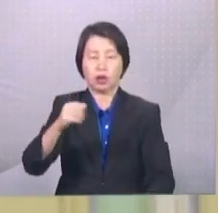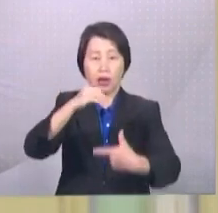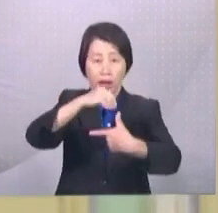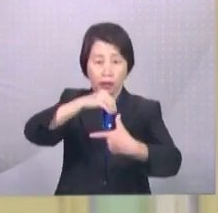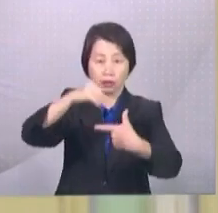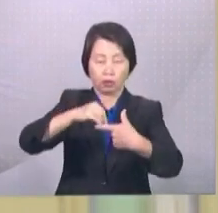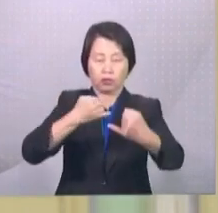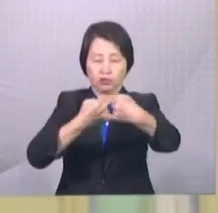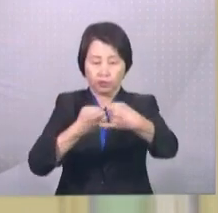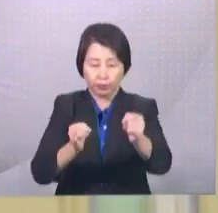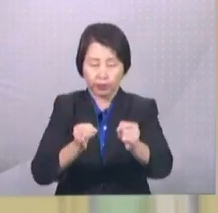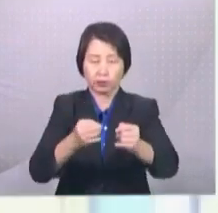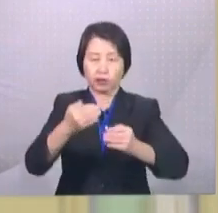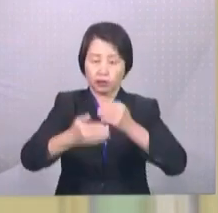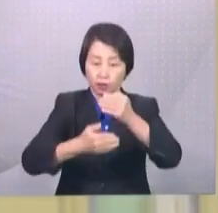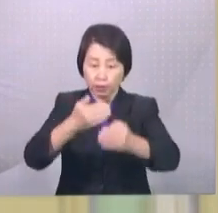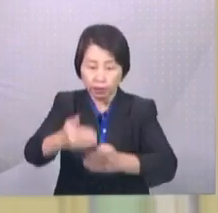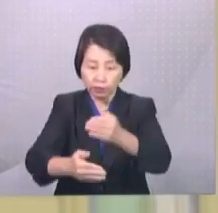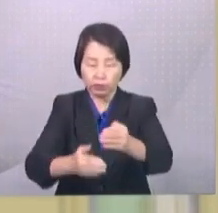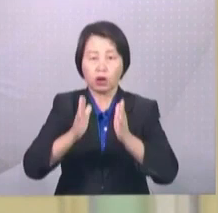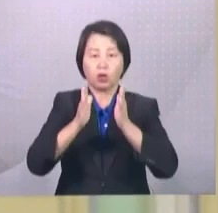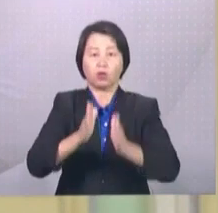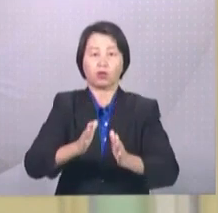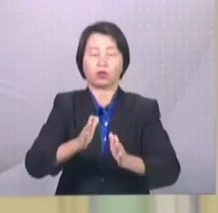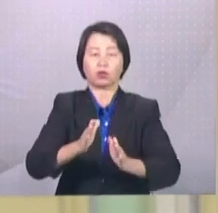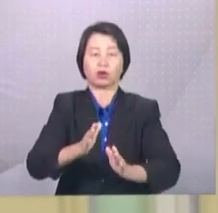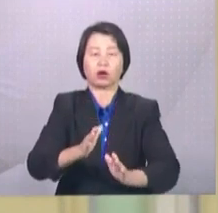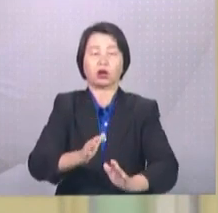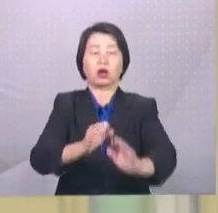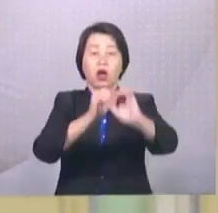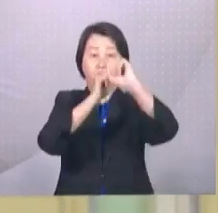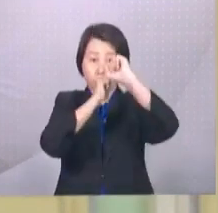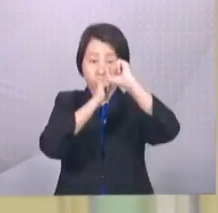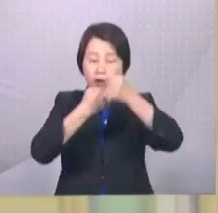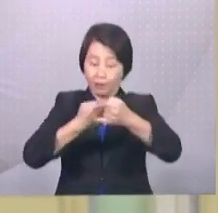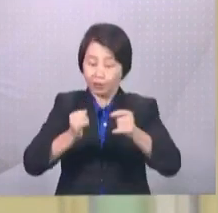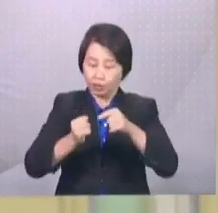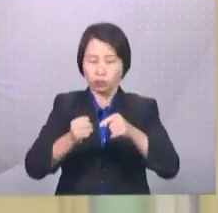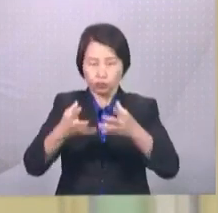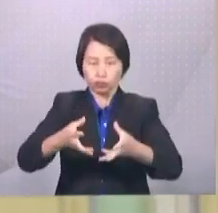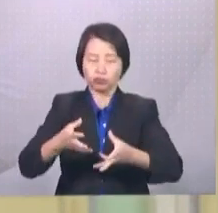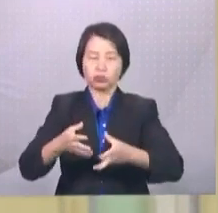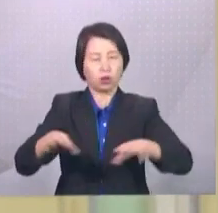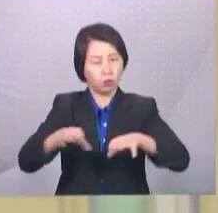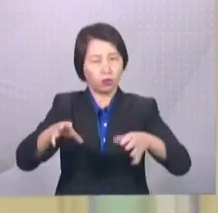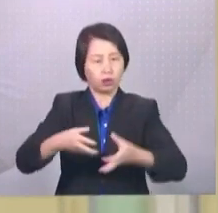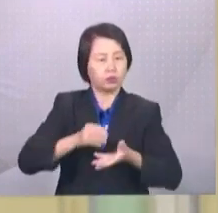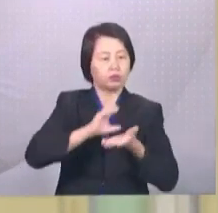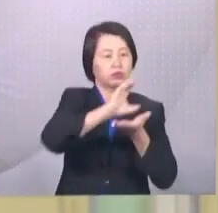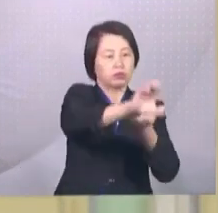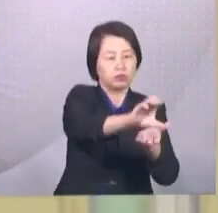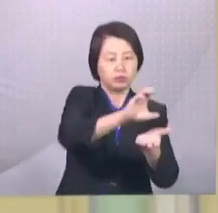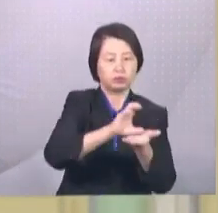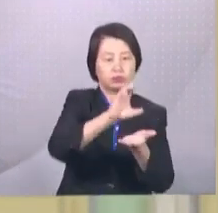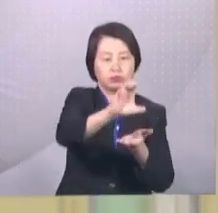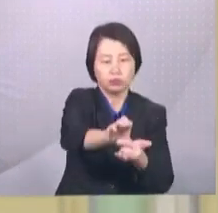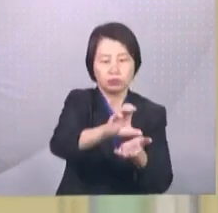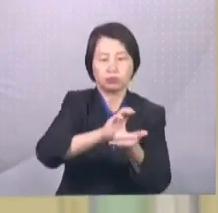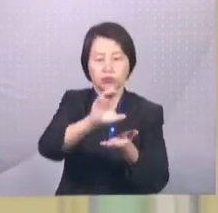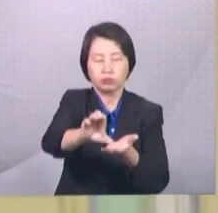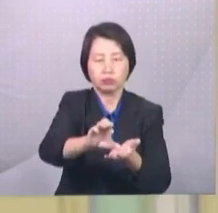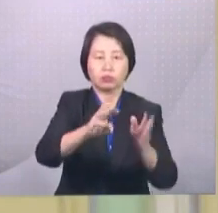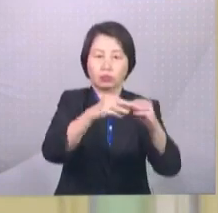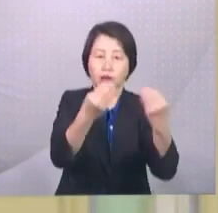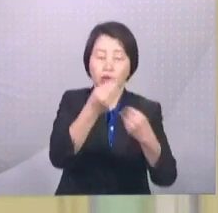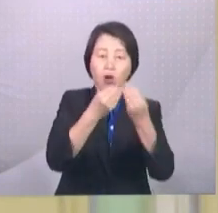Asli telah melaksanakan agihan bantuan bakul makanan kepada masyarakat orang